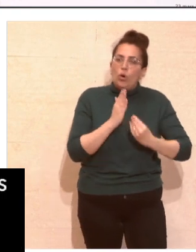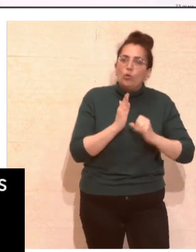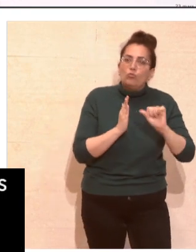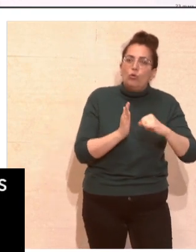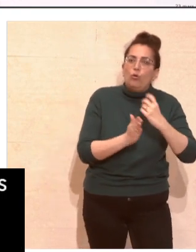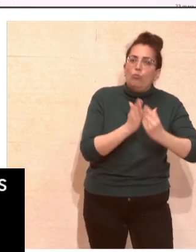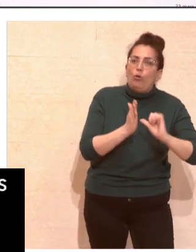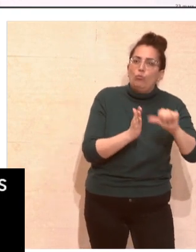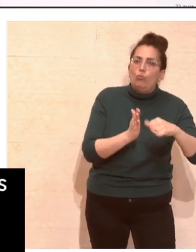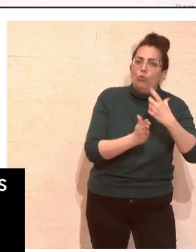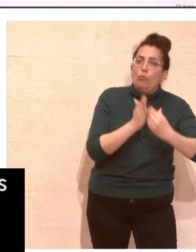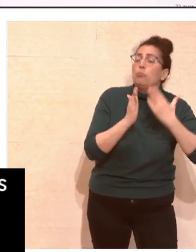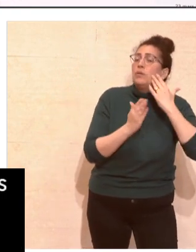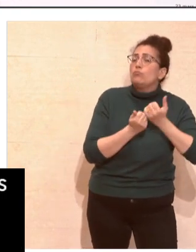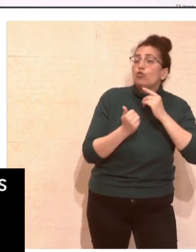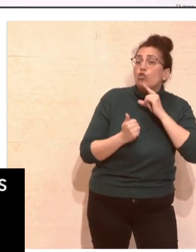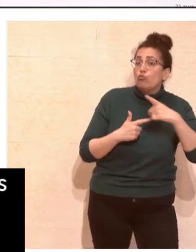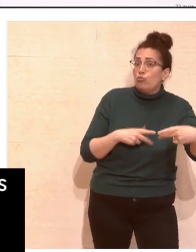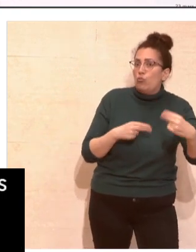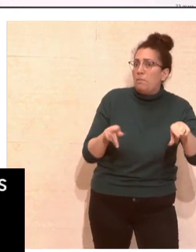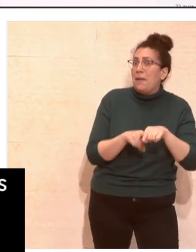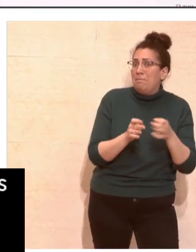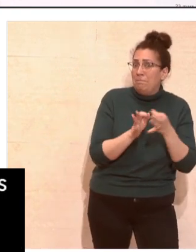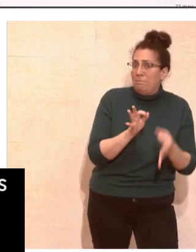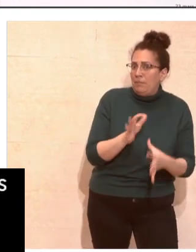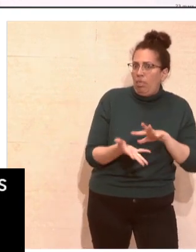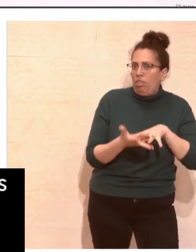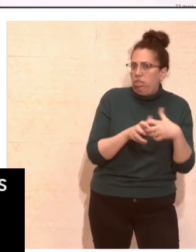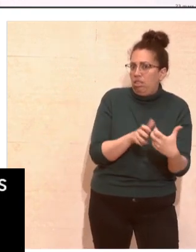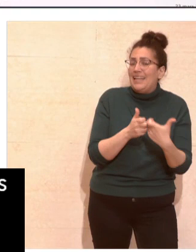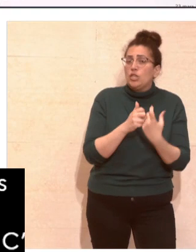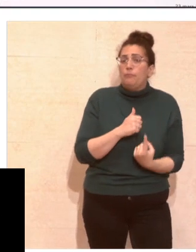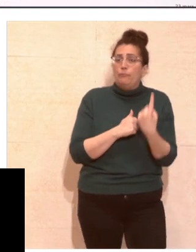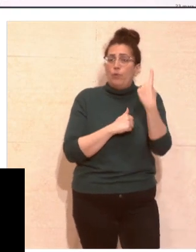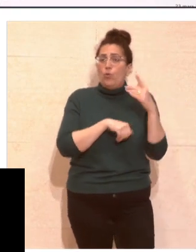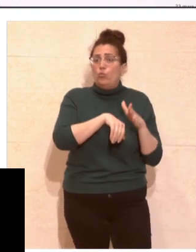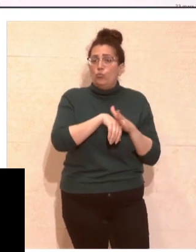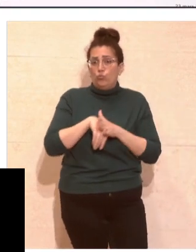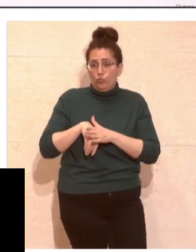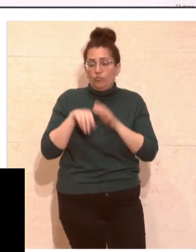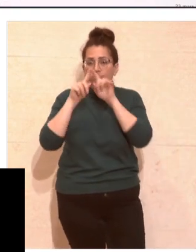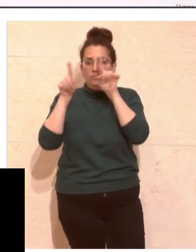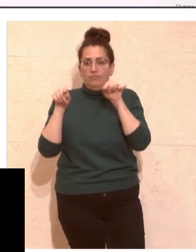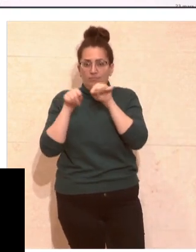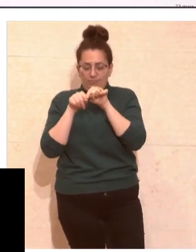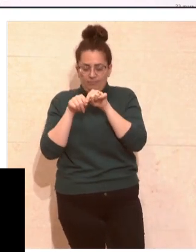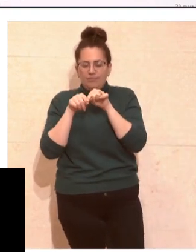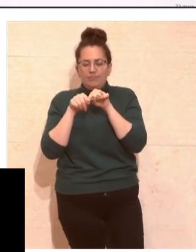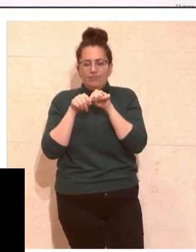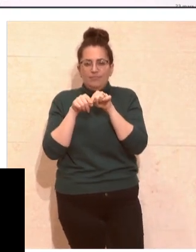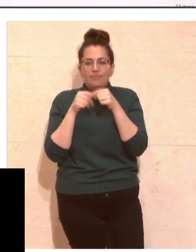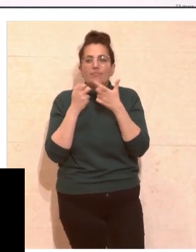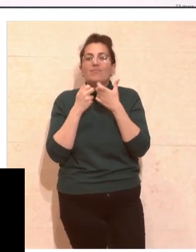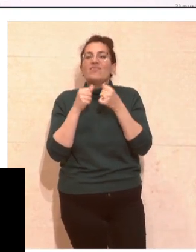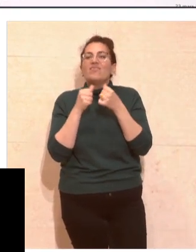jours. Pardon. Et donc c'est ce qu'on voit sur le carré en haut à gauche. En fait, quand on mesure